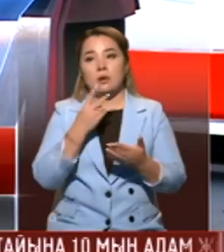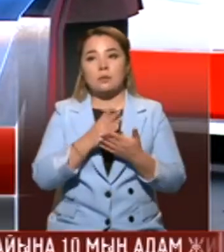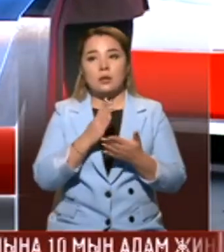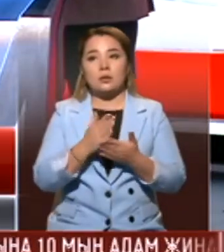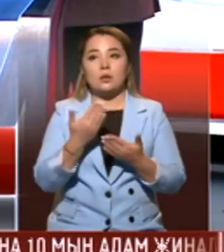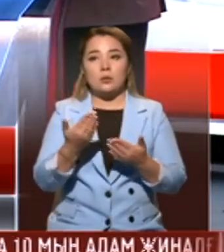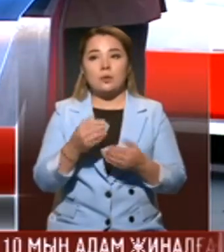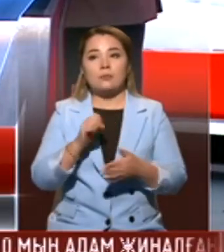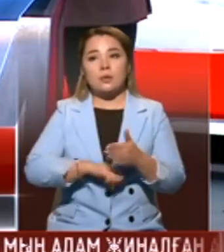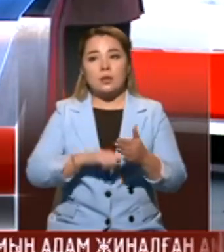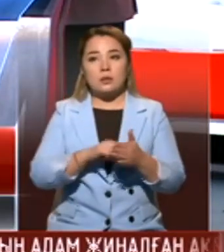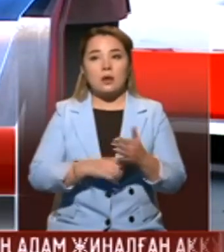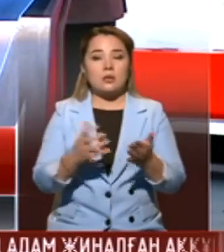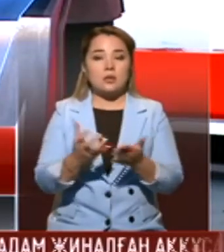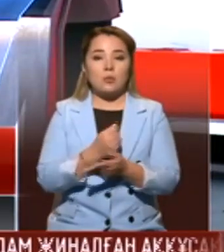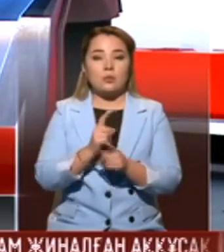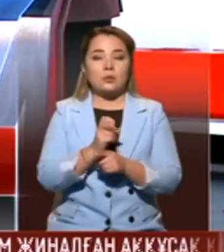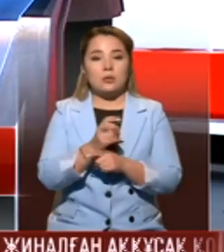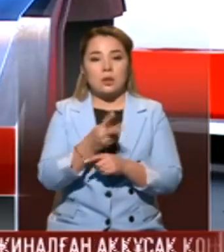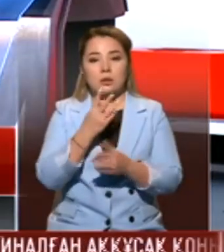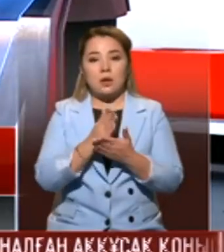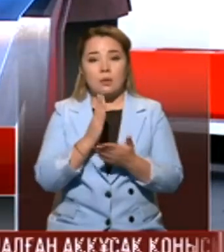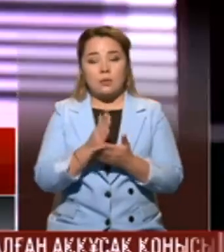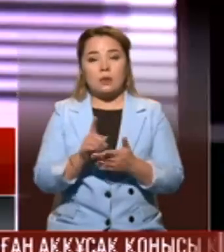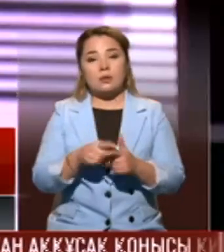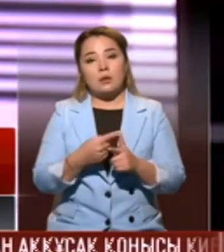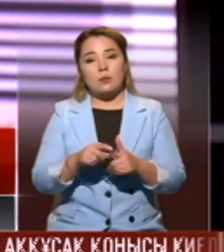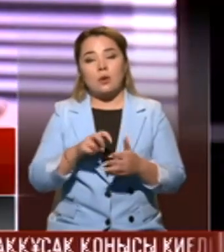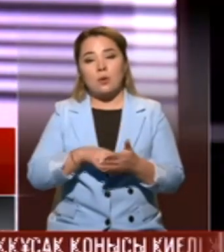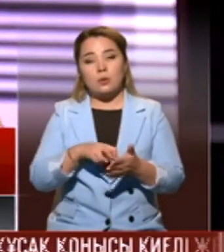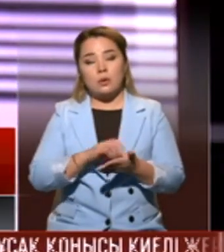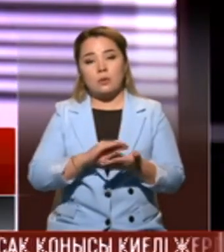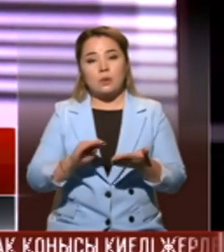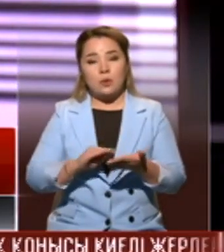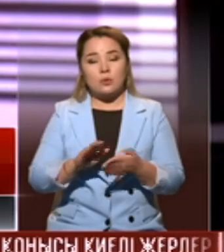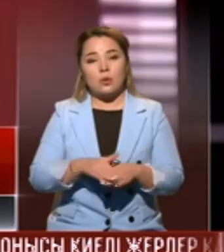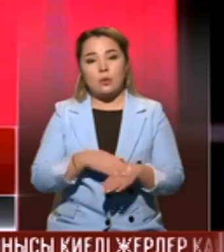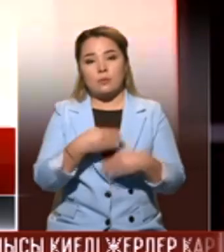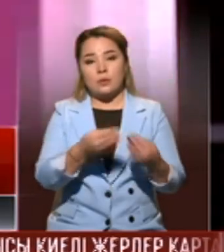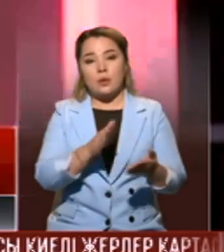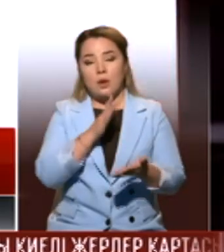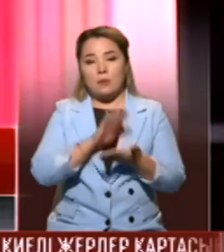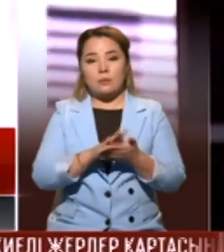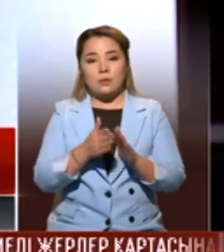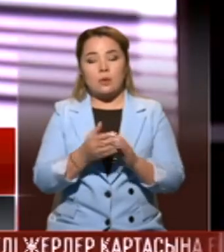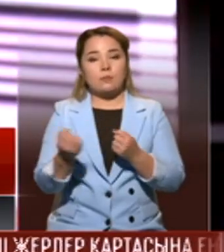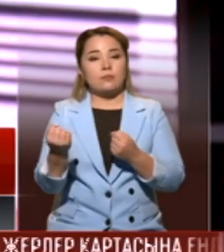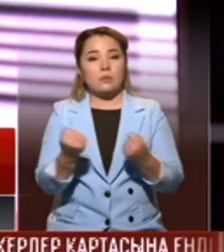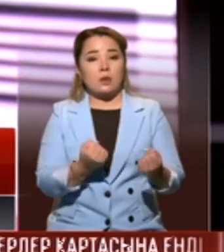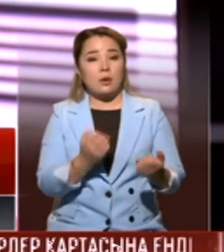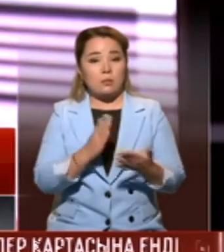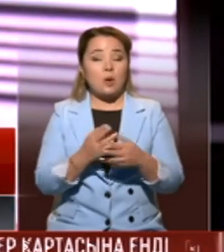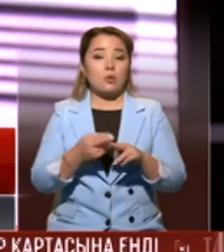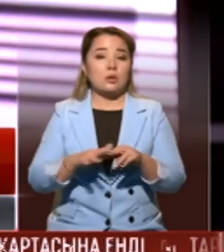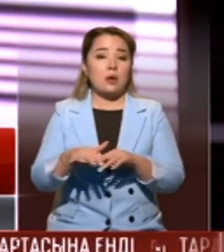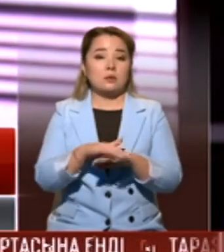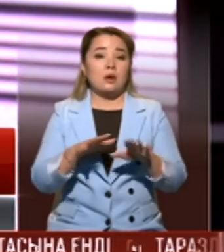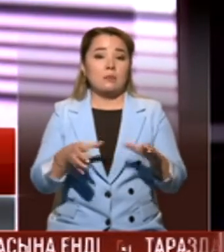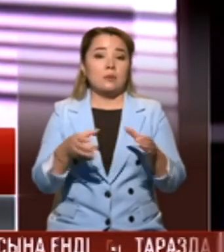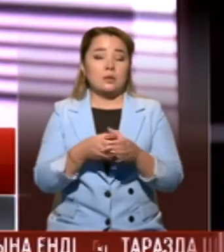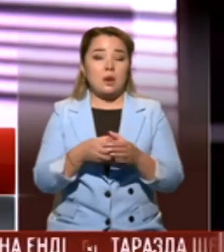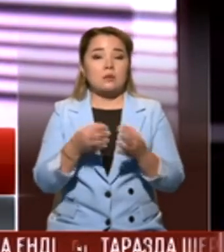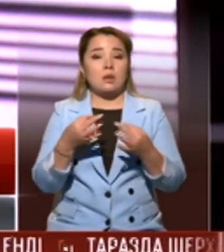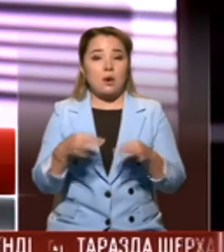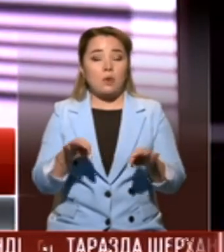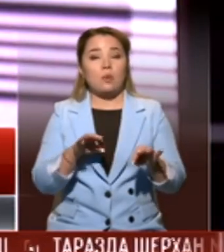бір себептер тауып шығарып жіберуге тырысады, немесе қолдарына хаттаманы бермей ұзақ уақыт жаңағы ұстауға тырысады. Енді бұның барлығы менің ойымша енді